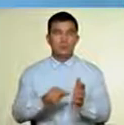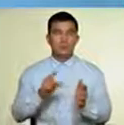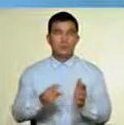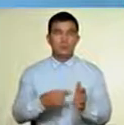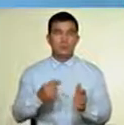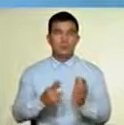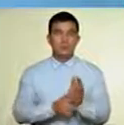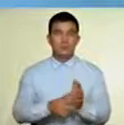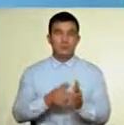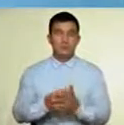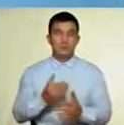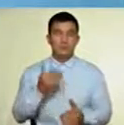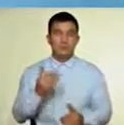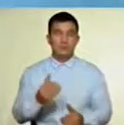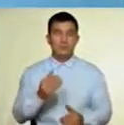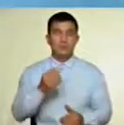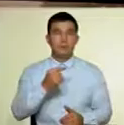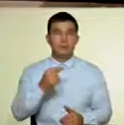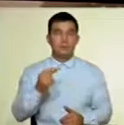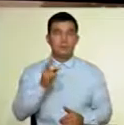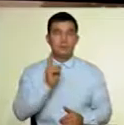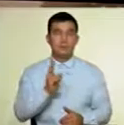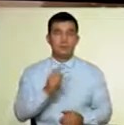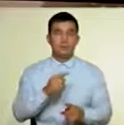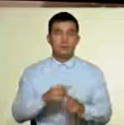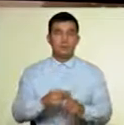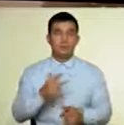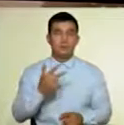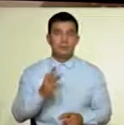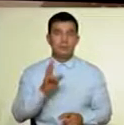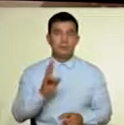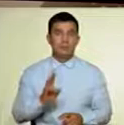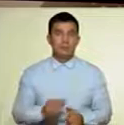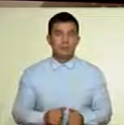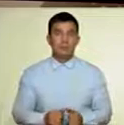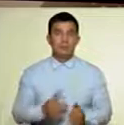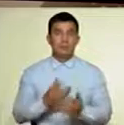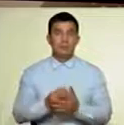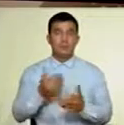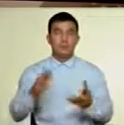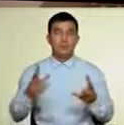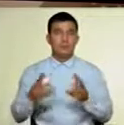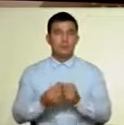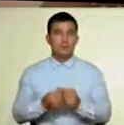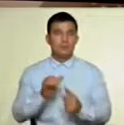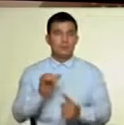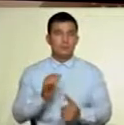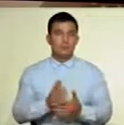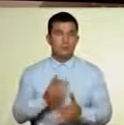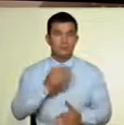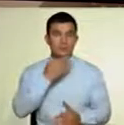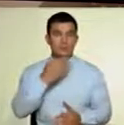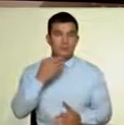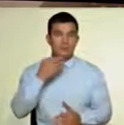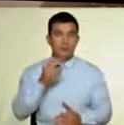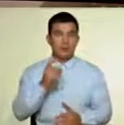6,7 minus k plus 3n. Demek bu berilgan ifodalarni ichidan biz ko'p